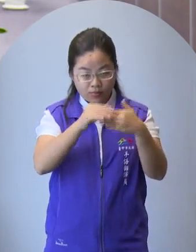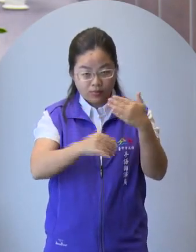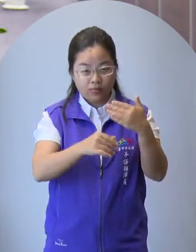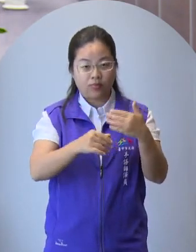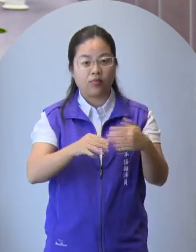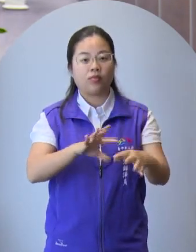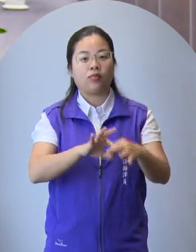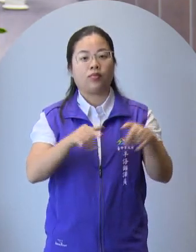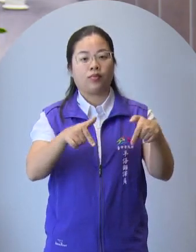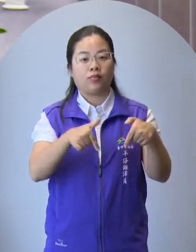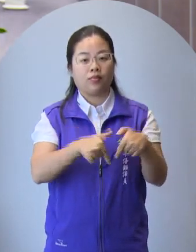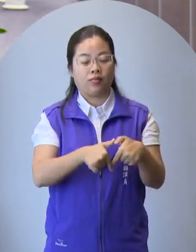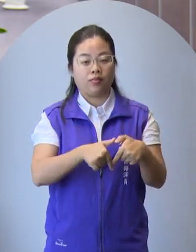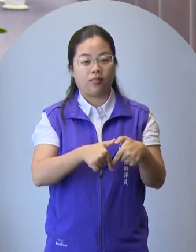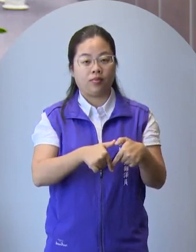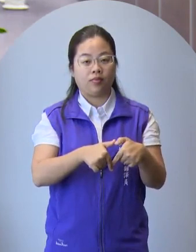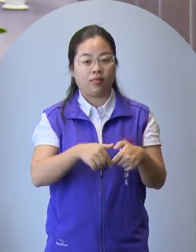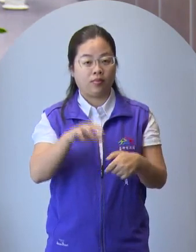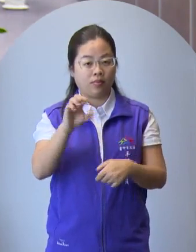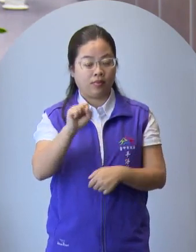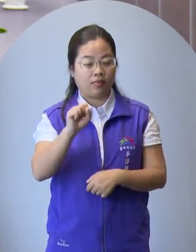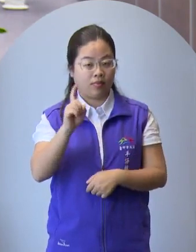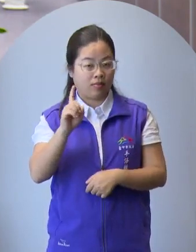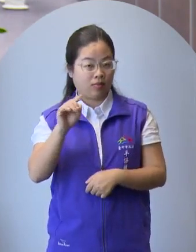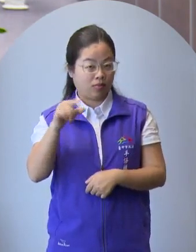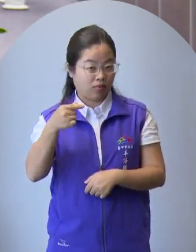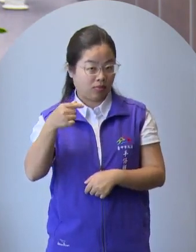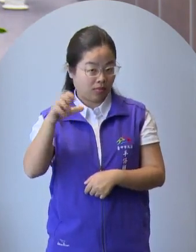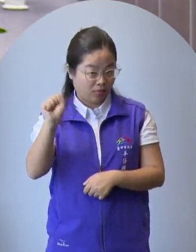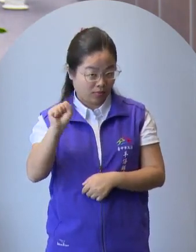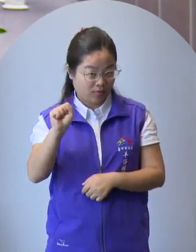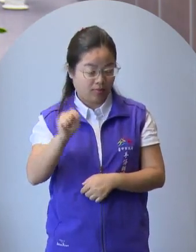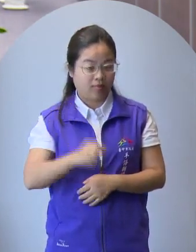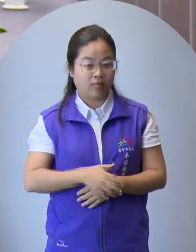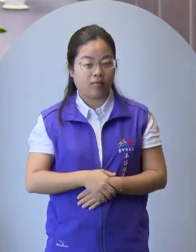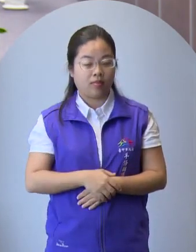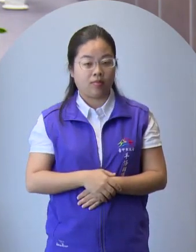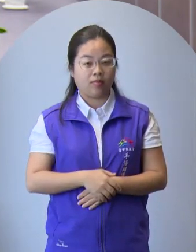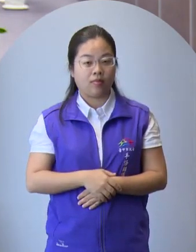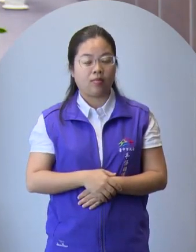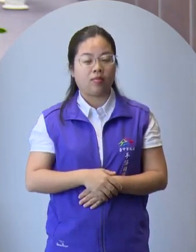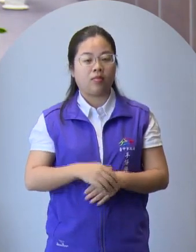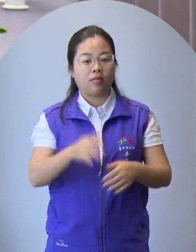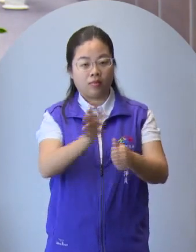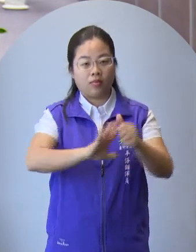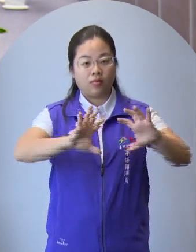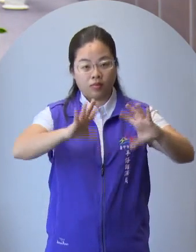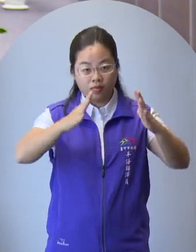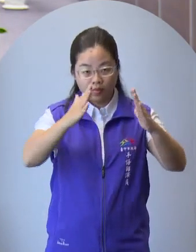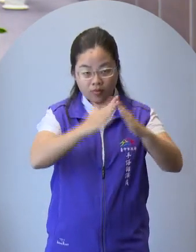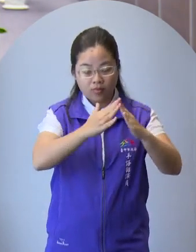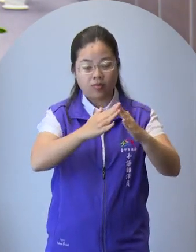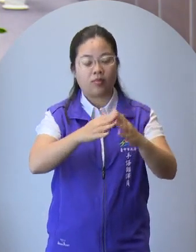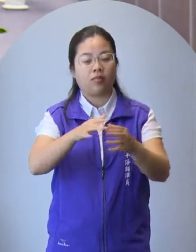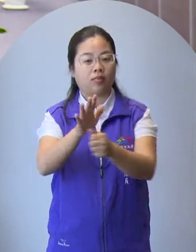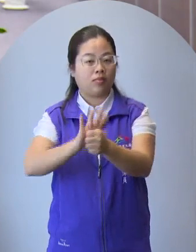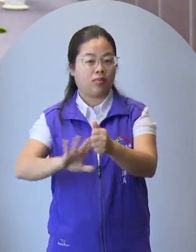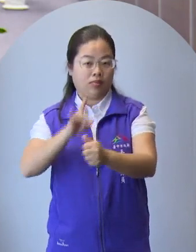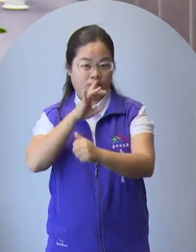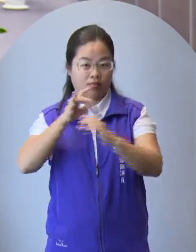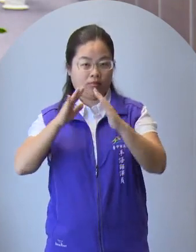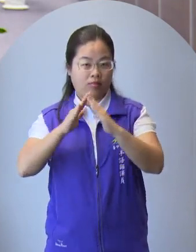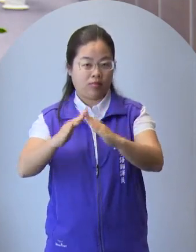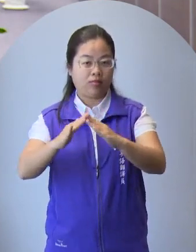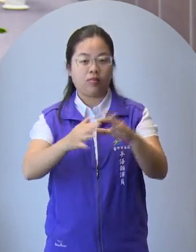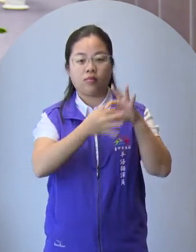心着一个 SDGs， 关系到这个国家以及本市哈永